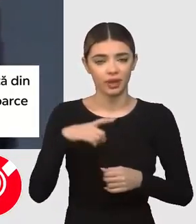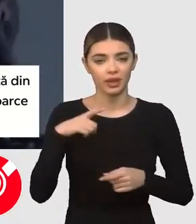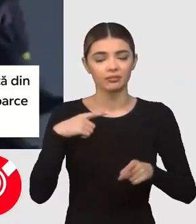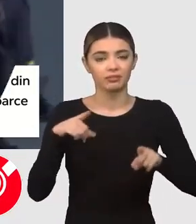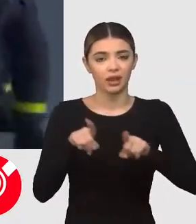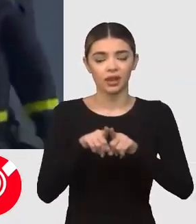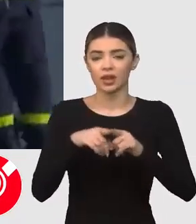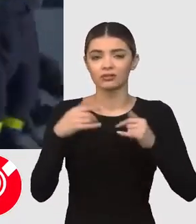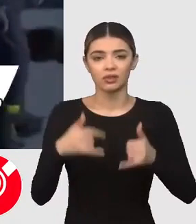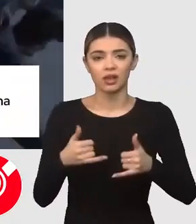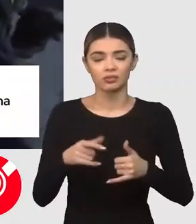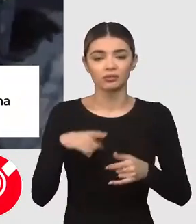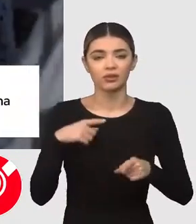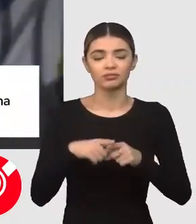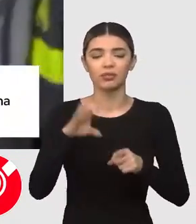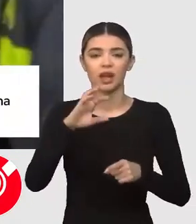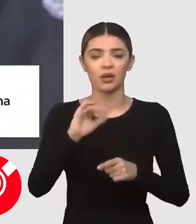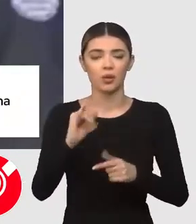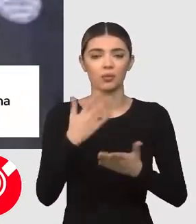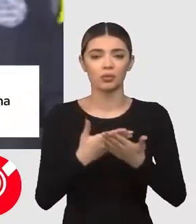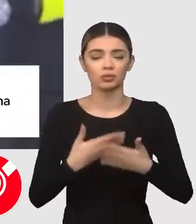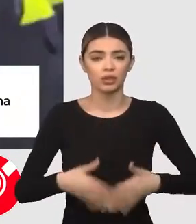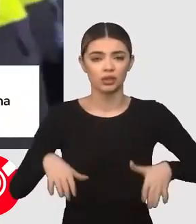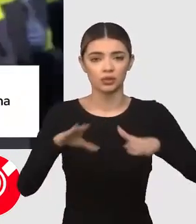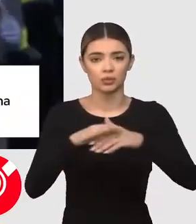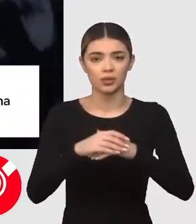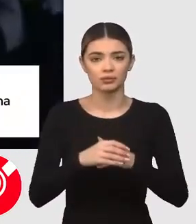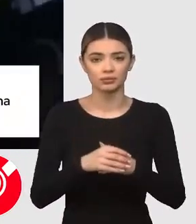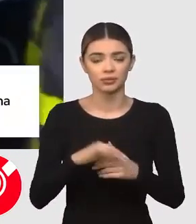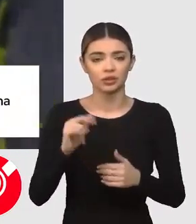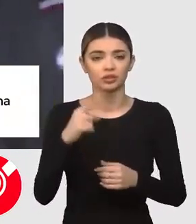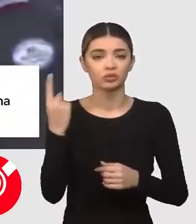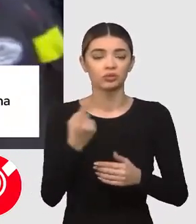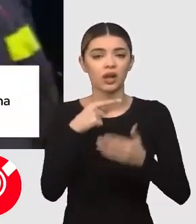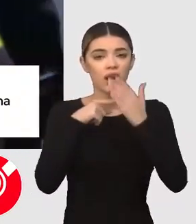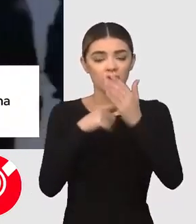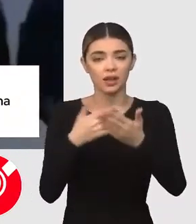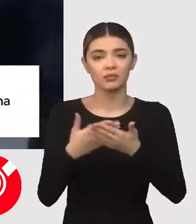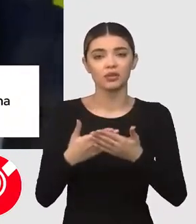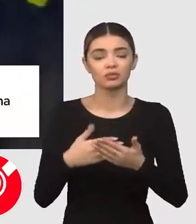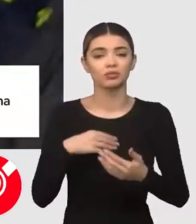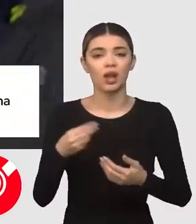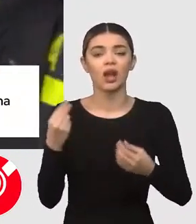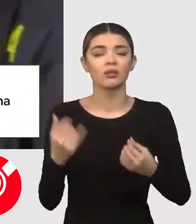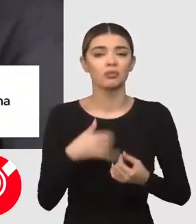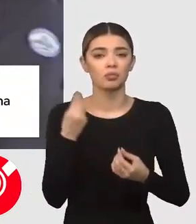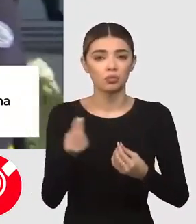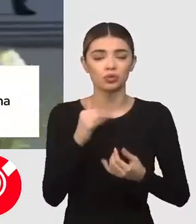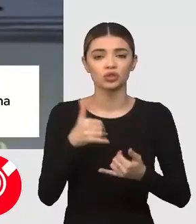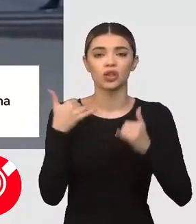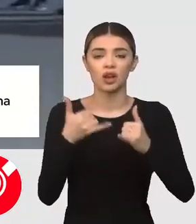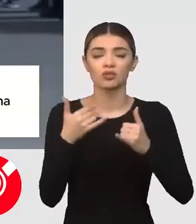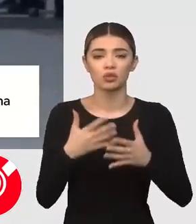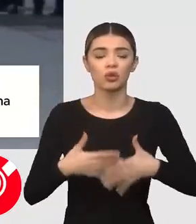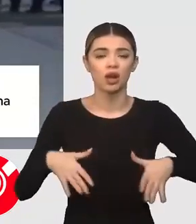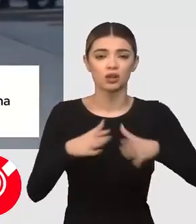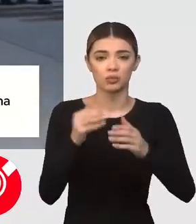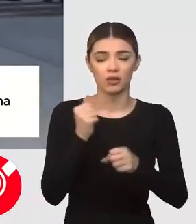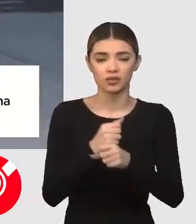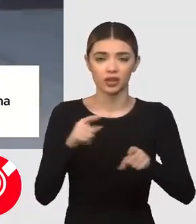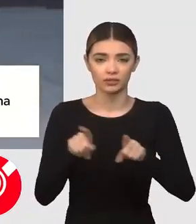dată eroii noștri și un exemplu de solidaritate demn de urmat.